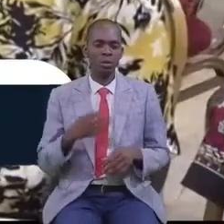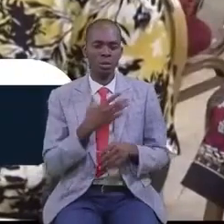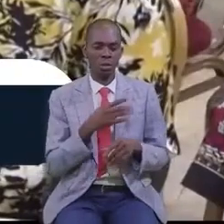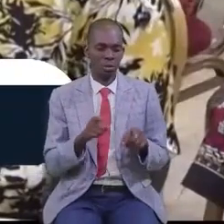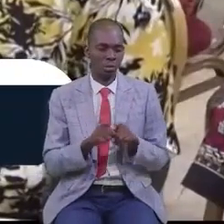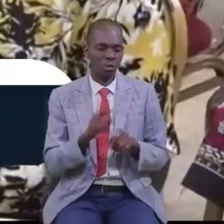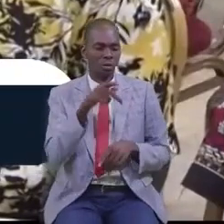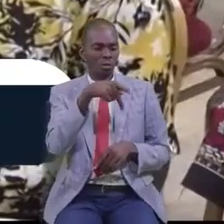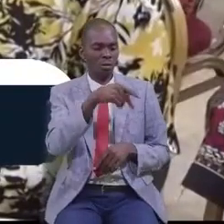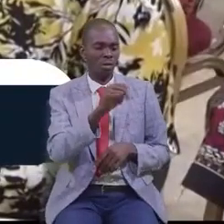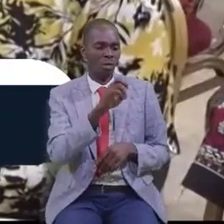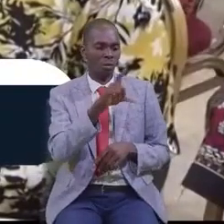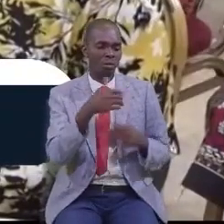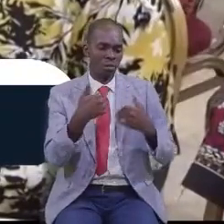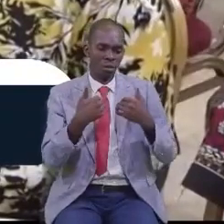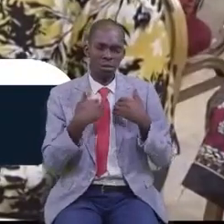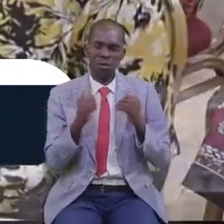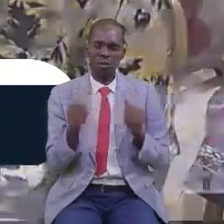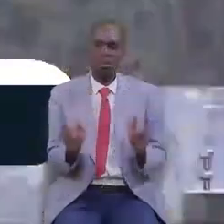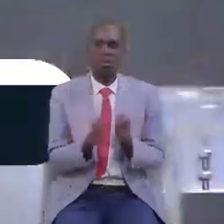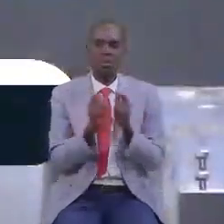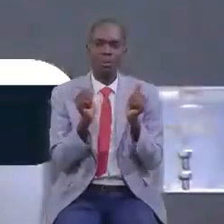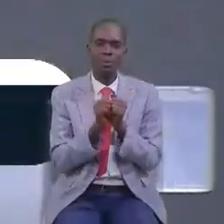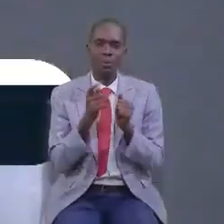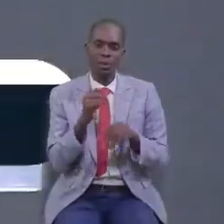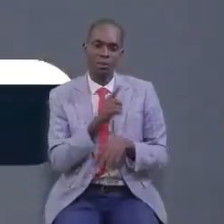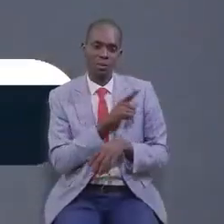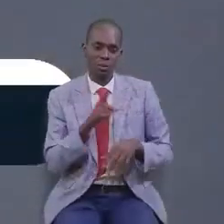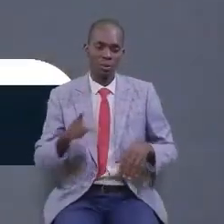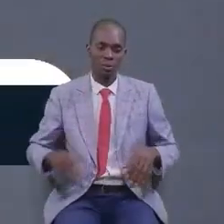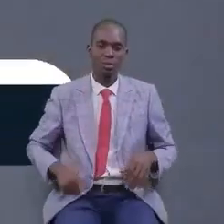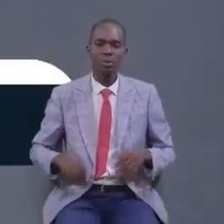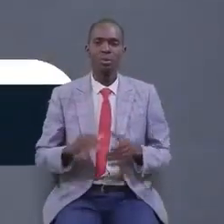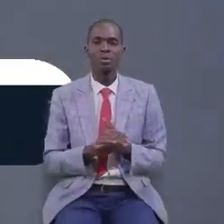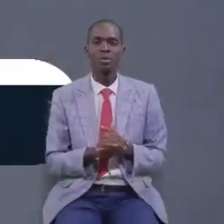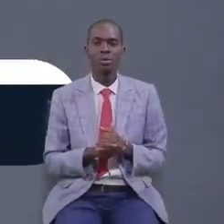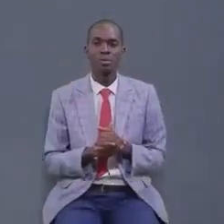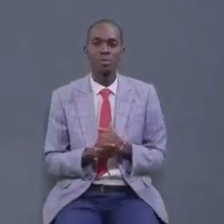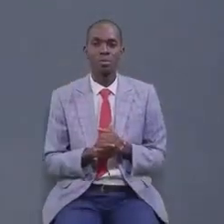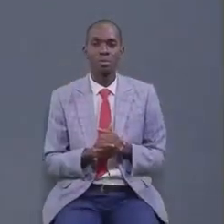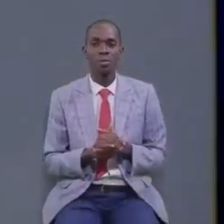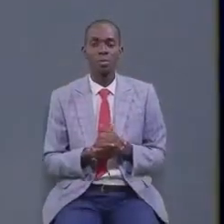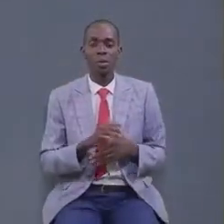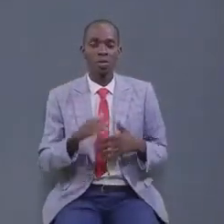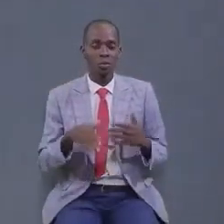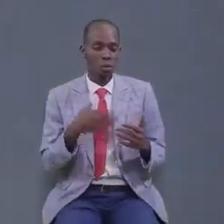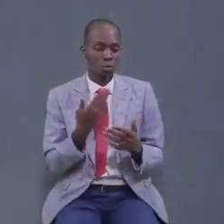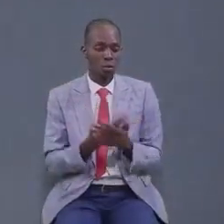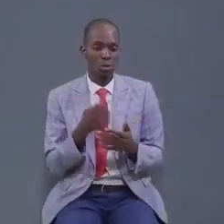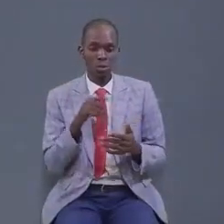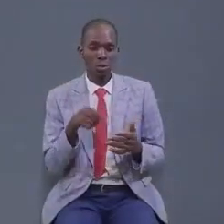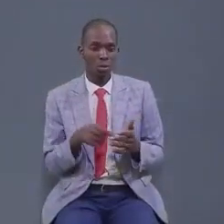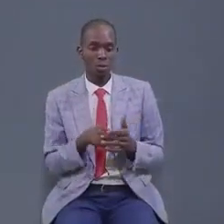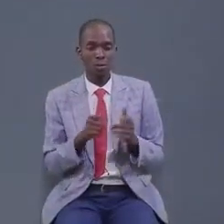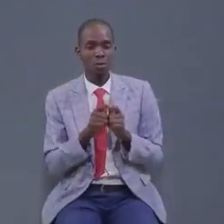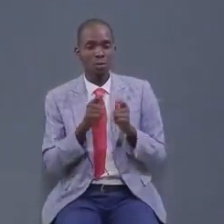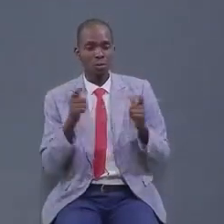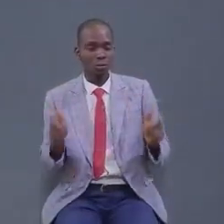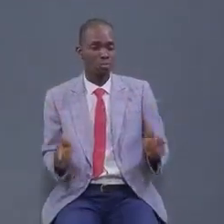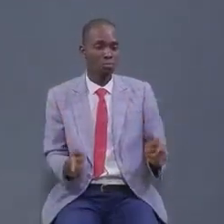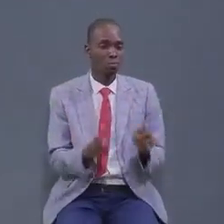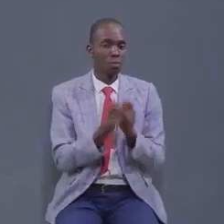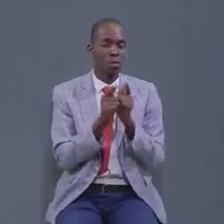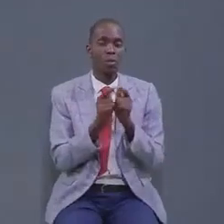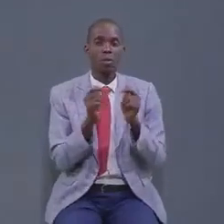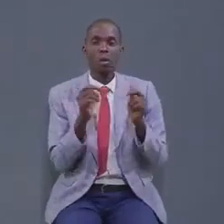పాల్ హడ్ ఎన్కౌంటర్ విత్ ది లార్డ్ ఆ విధంగా పౌలు కూడా ప్రభువును సంధించాడు దోస్ ఎన్కౌంటర్స్ అండ్ ఎక్స్‌పీరియన్సెస్ ఆర్